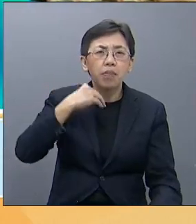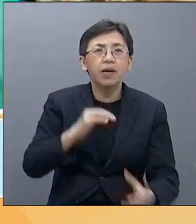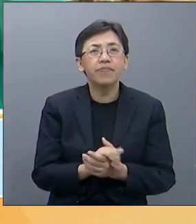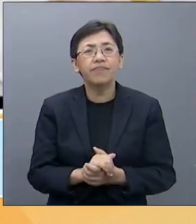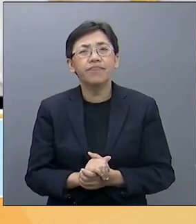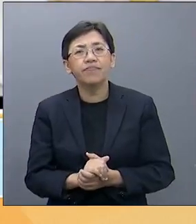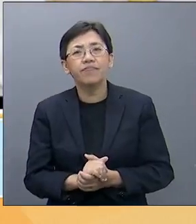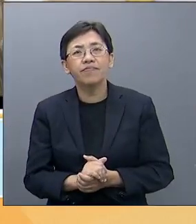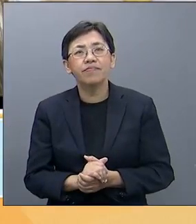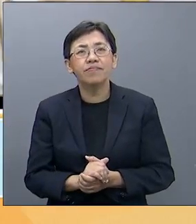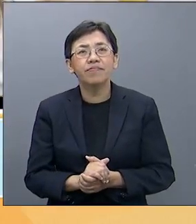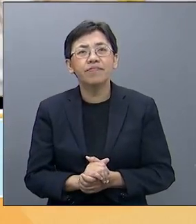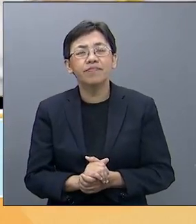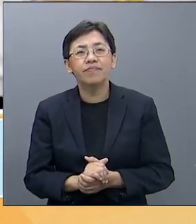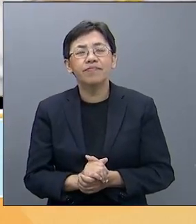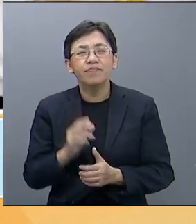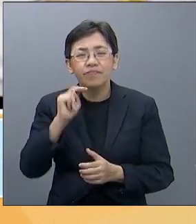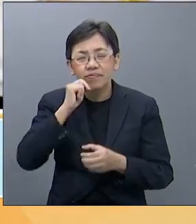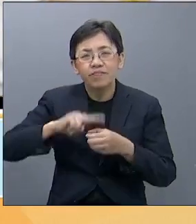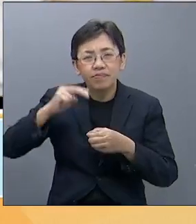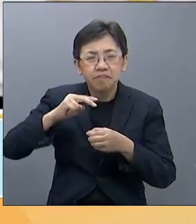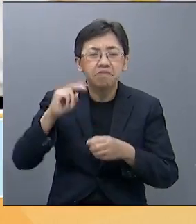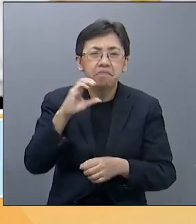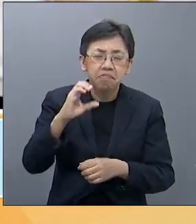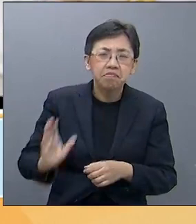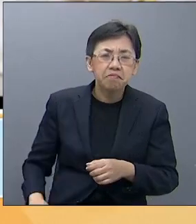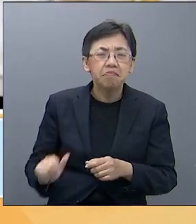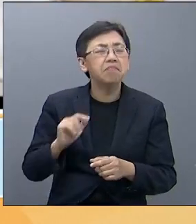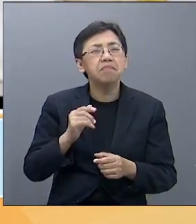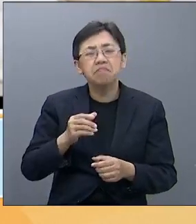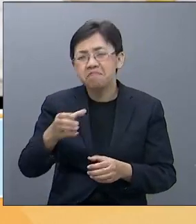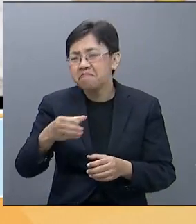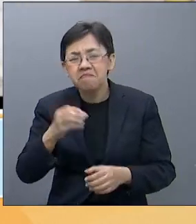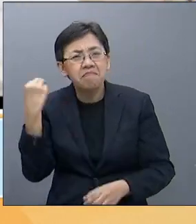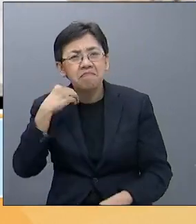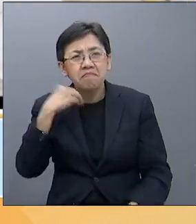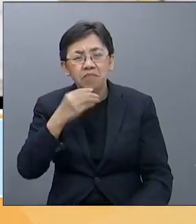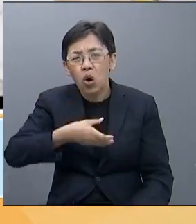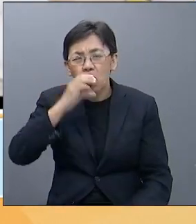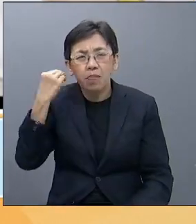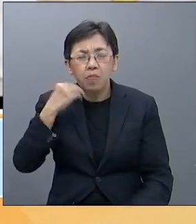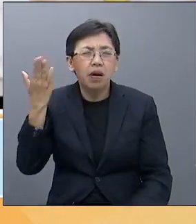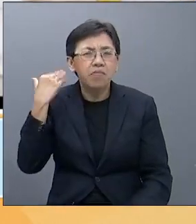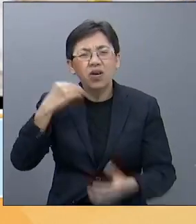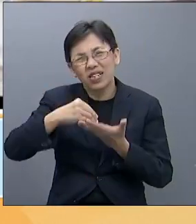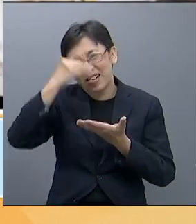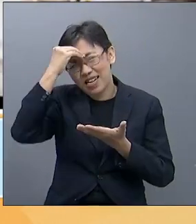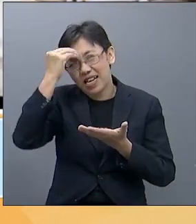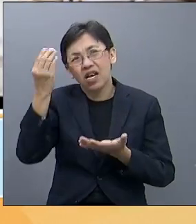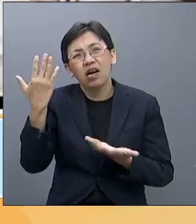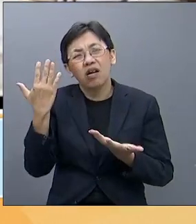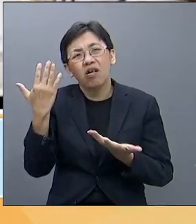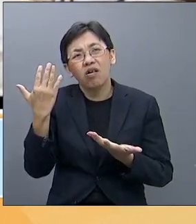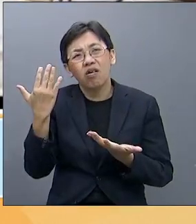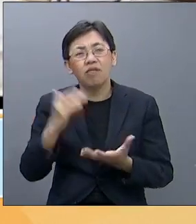สะดวกซื้อนี่คือลากไปตู้น้ำอัดลมเลยอ ่ ะ อันนี้จากเหตุการณ์จริง จากตัวเองด้วยแล้วก็สมัยหลานเดินพาลากไปด้วย